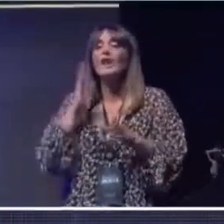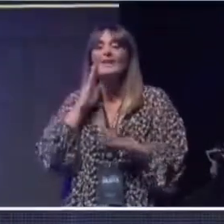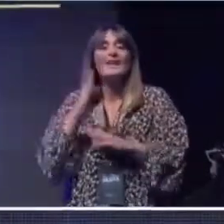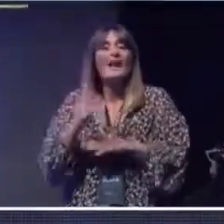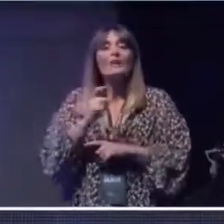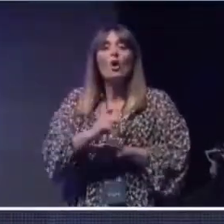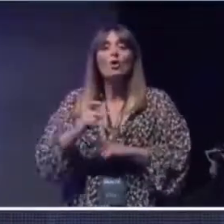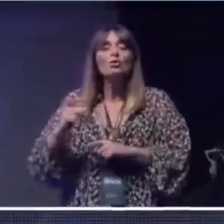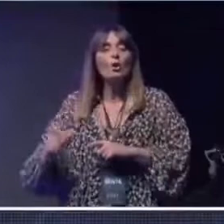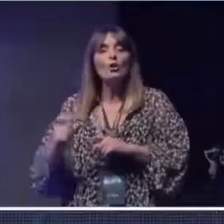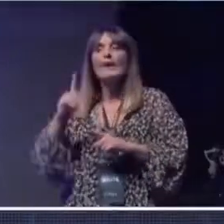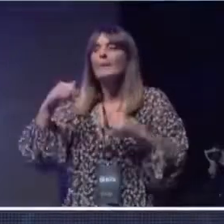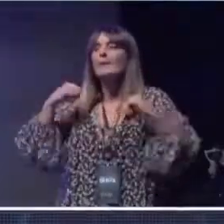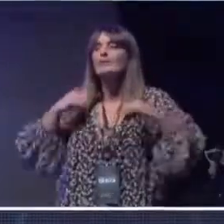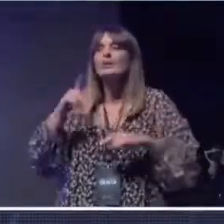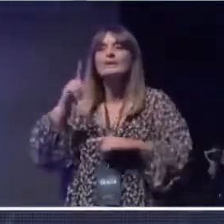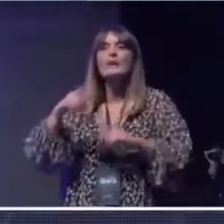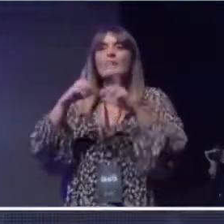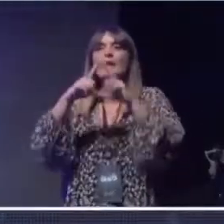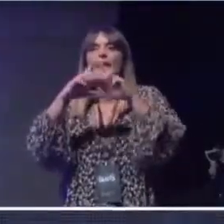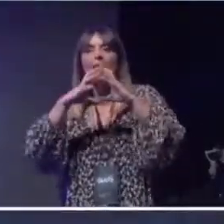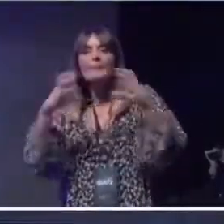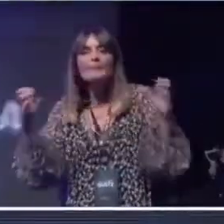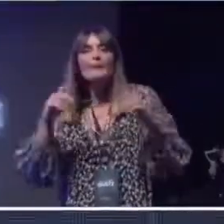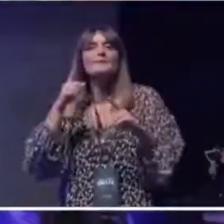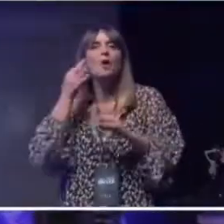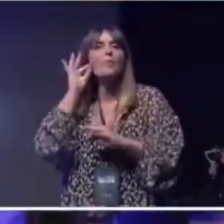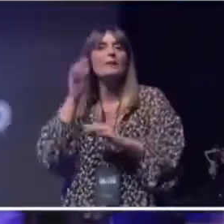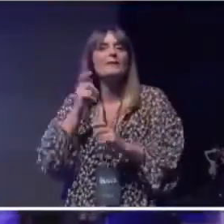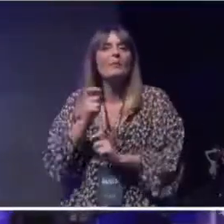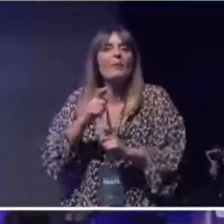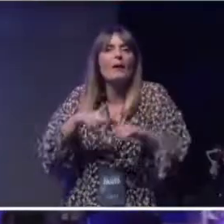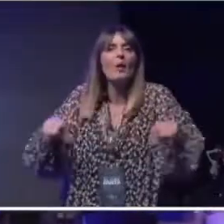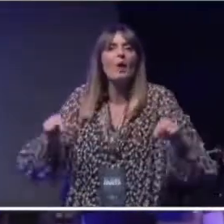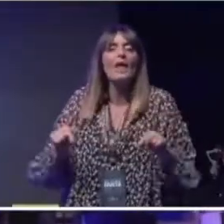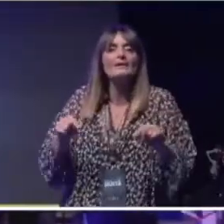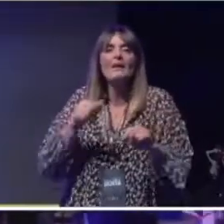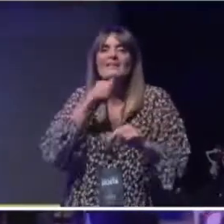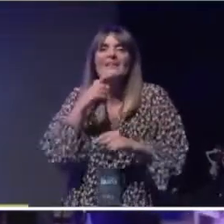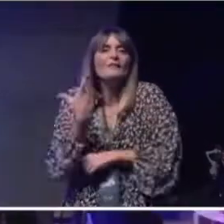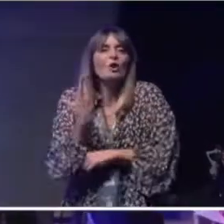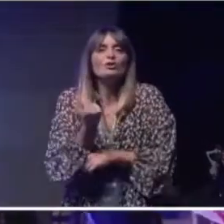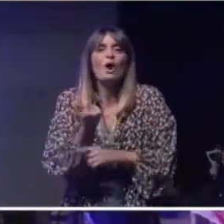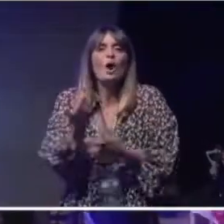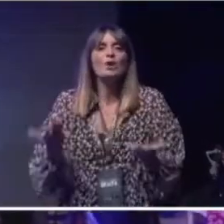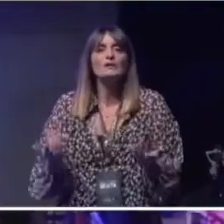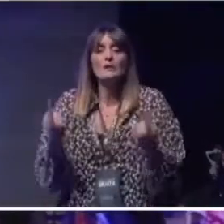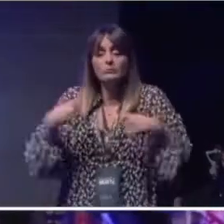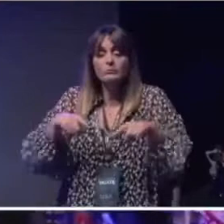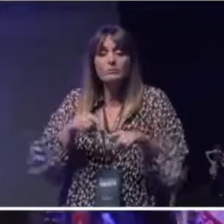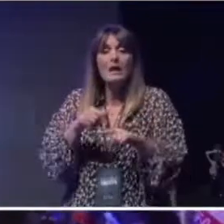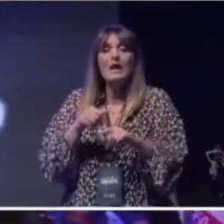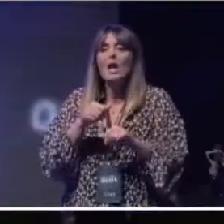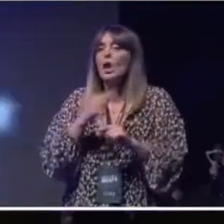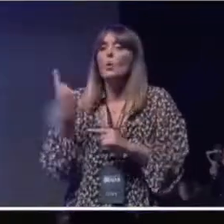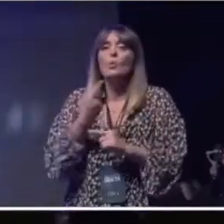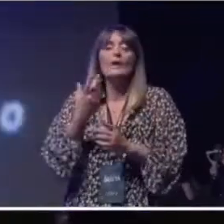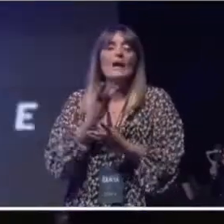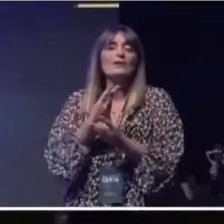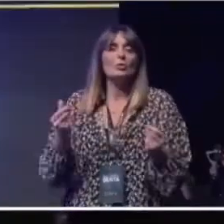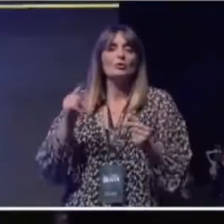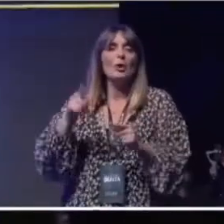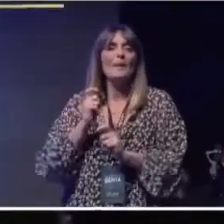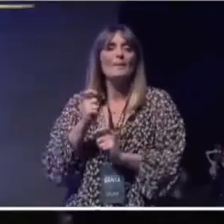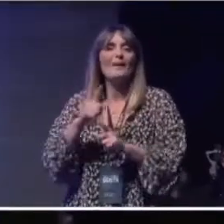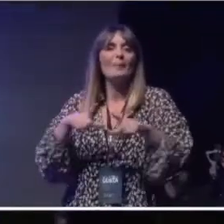imprese per pagare le bollette, perché così si pagano le bollette, non con soluzioni che arriveranno tra 20 anni.